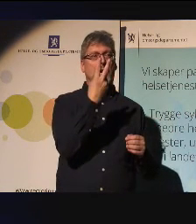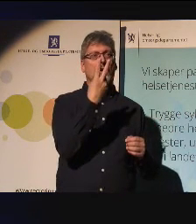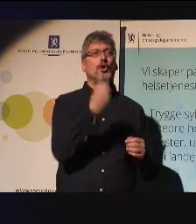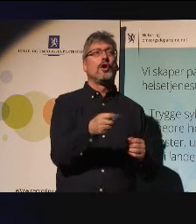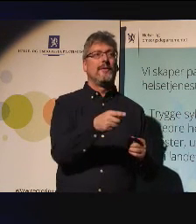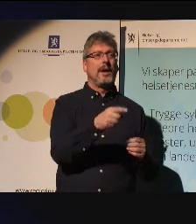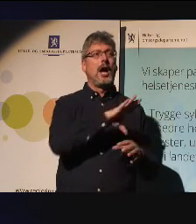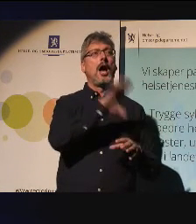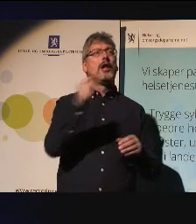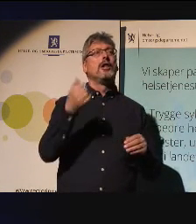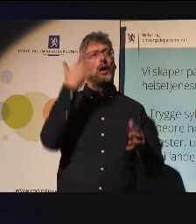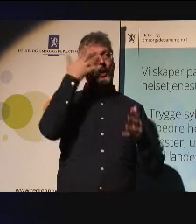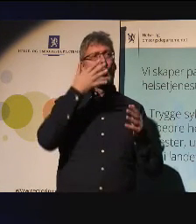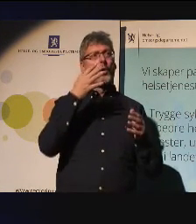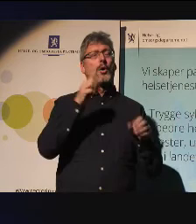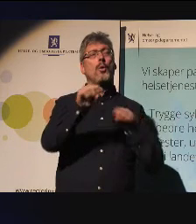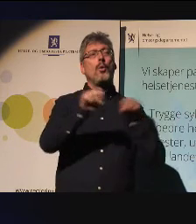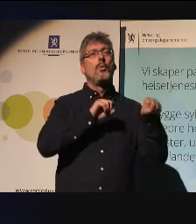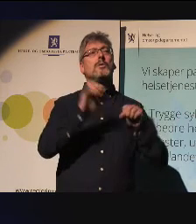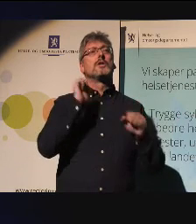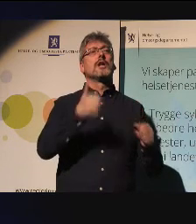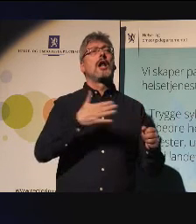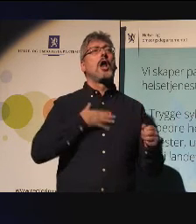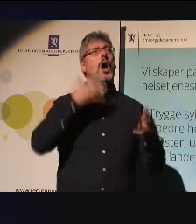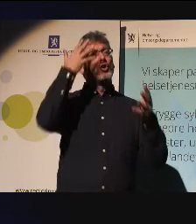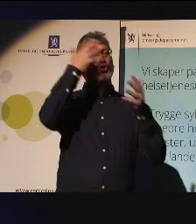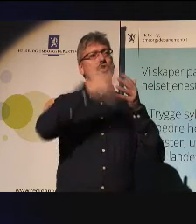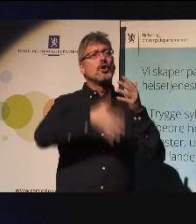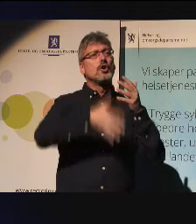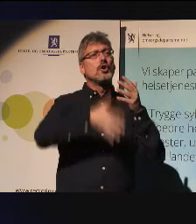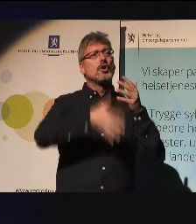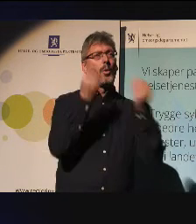ha psykologkompetanse.